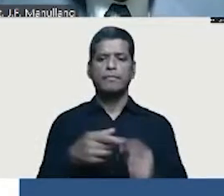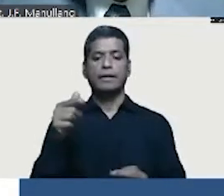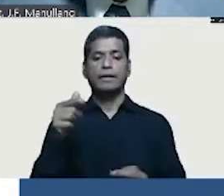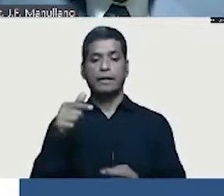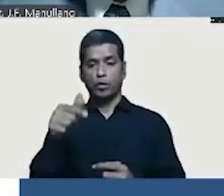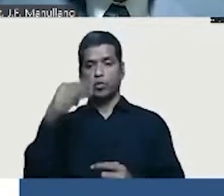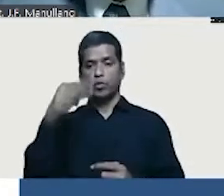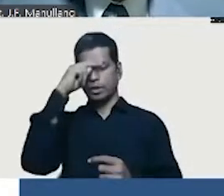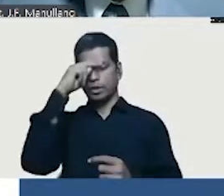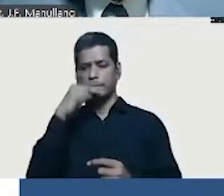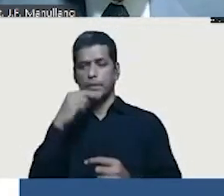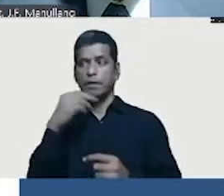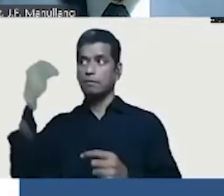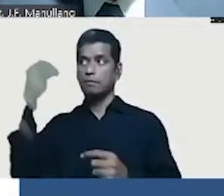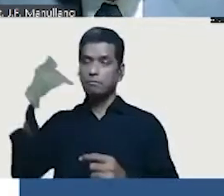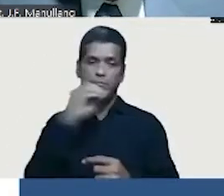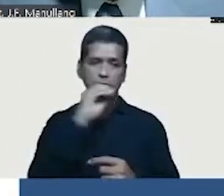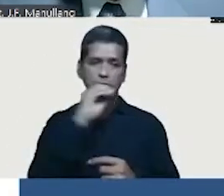nanti